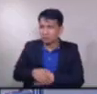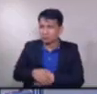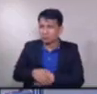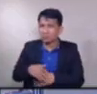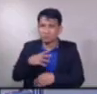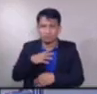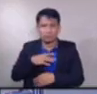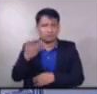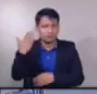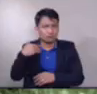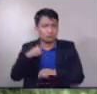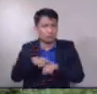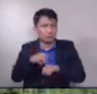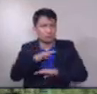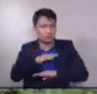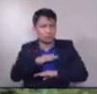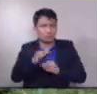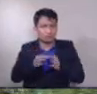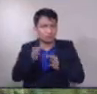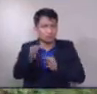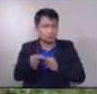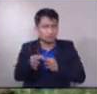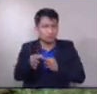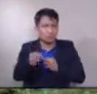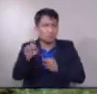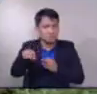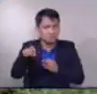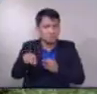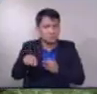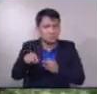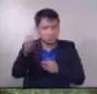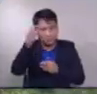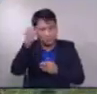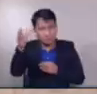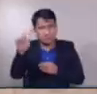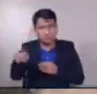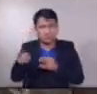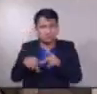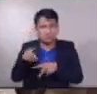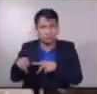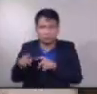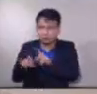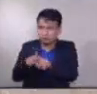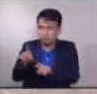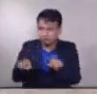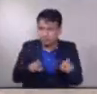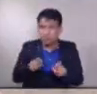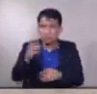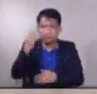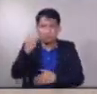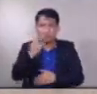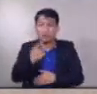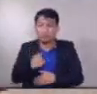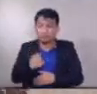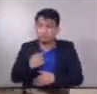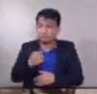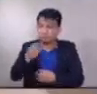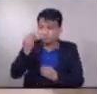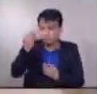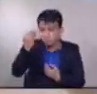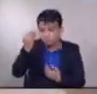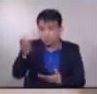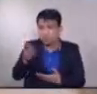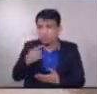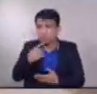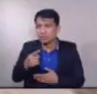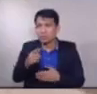yun. So kung kinakailangan na extension, there must be a consent from the people itself. Kasi mahirap kasi yung nagsasabi ka na